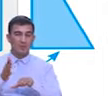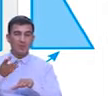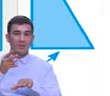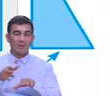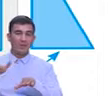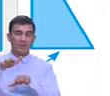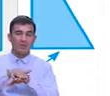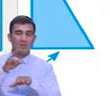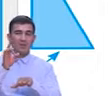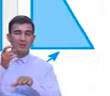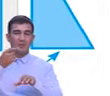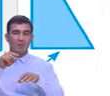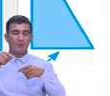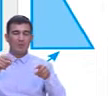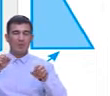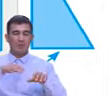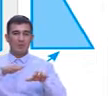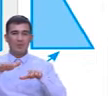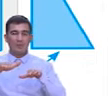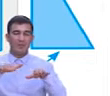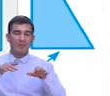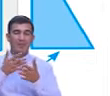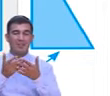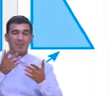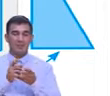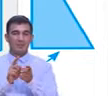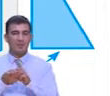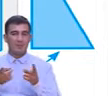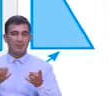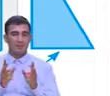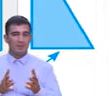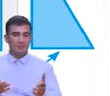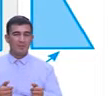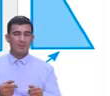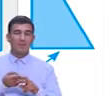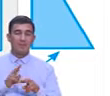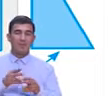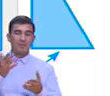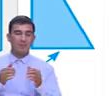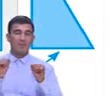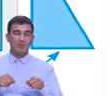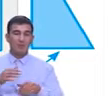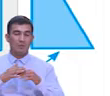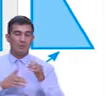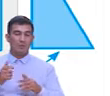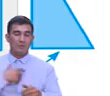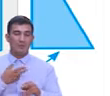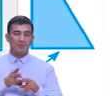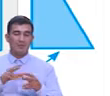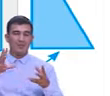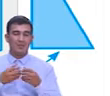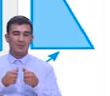uchun uni o'rnini almashtirishga to'g'ri keladi. Agar buning imkoni bo'lsa, bu